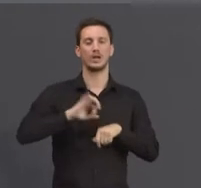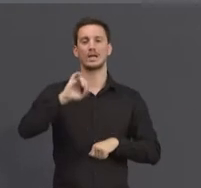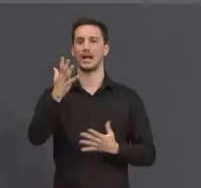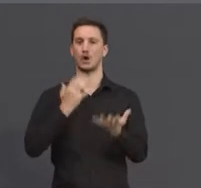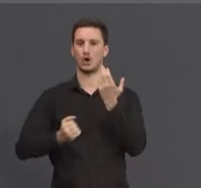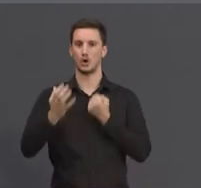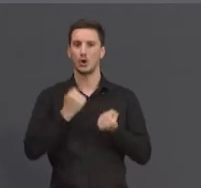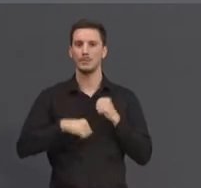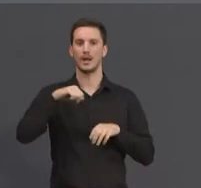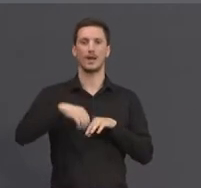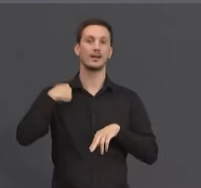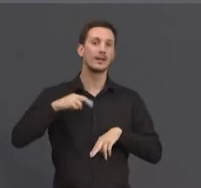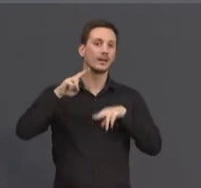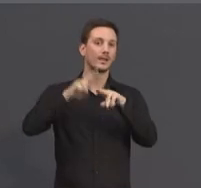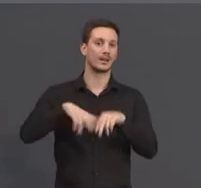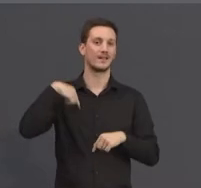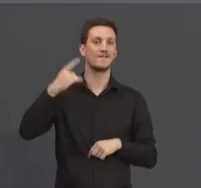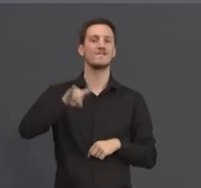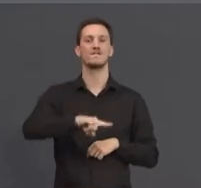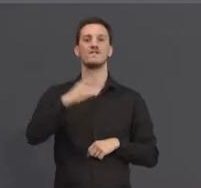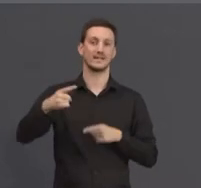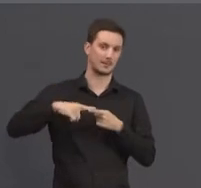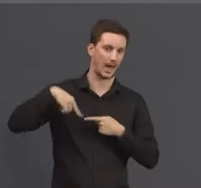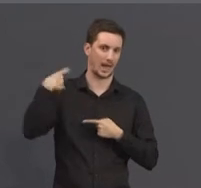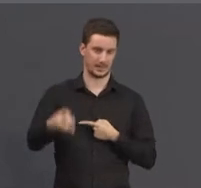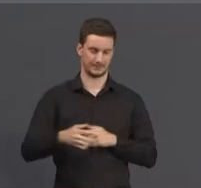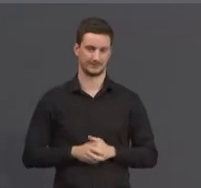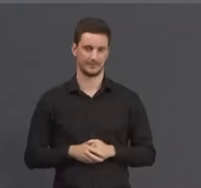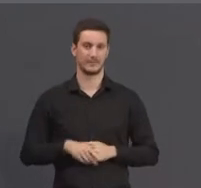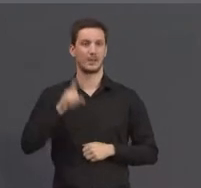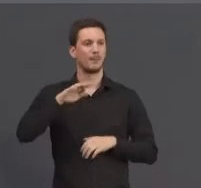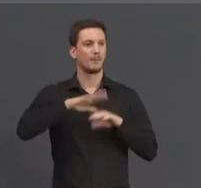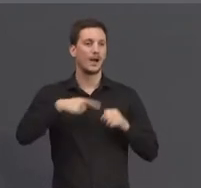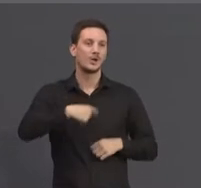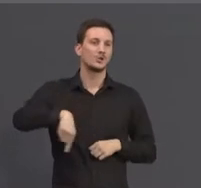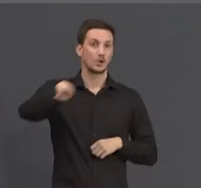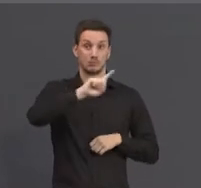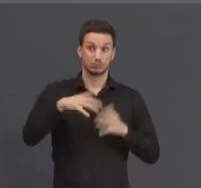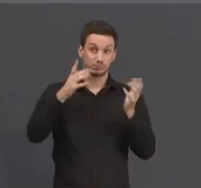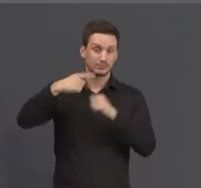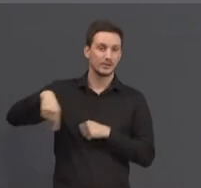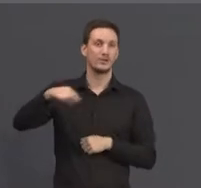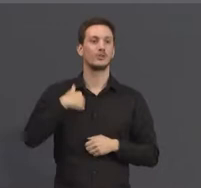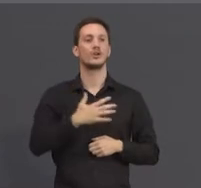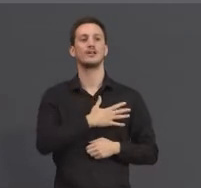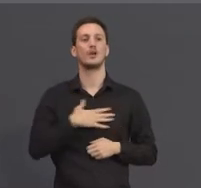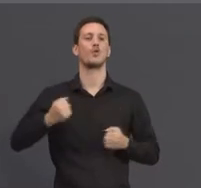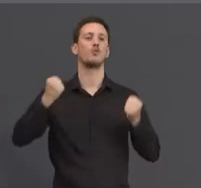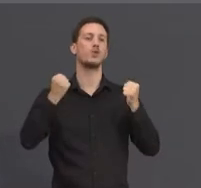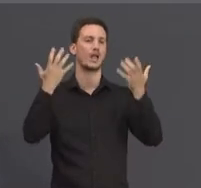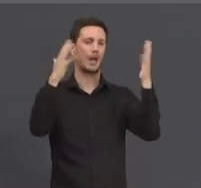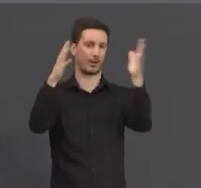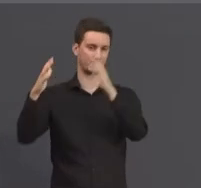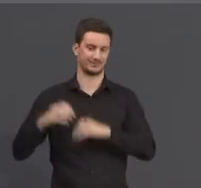Economia que se celebrarà el cap de setmana vinent. Per tots vosaltres, per tots ells, demanem un fort